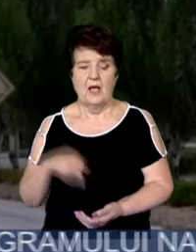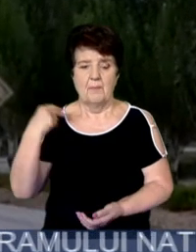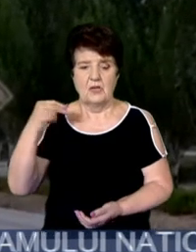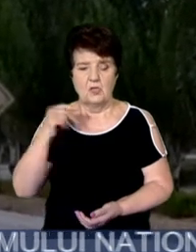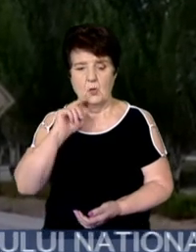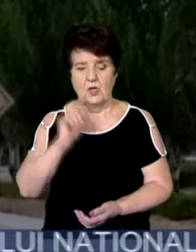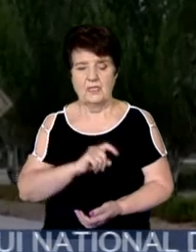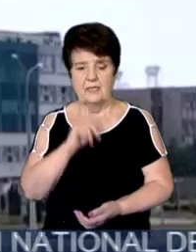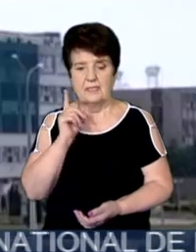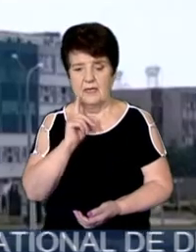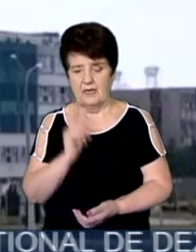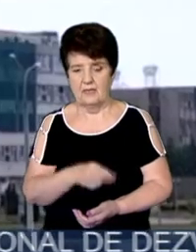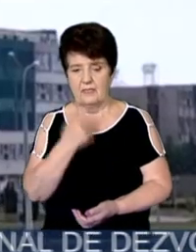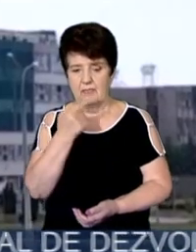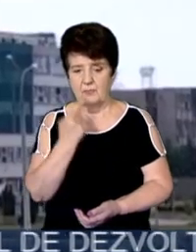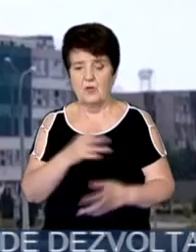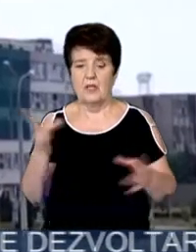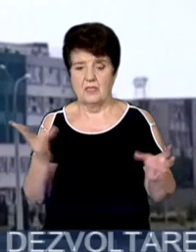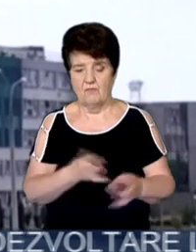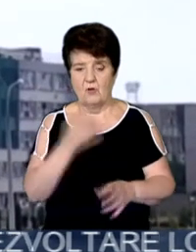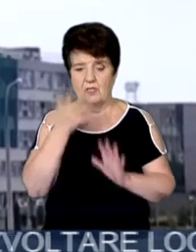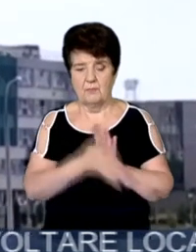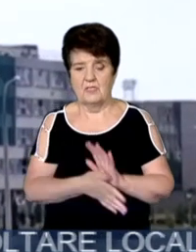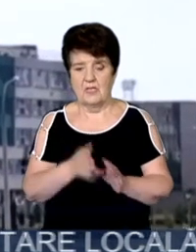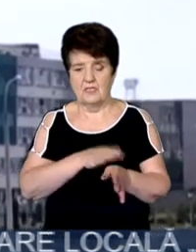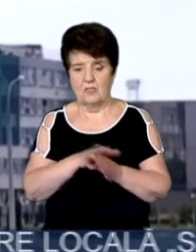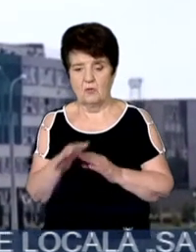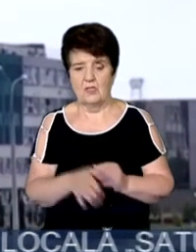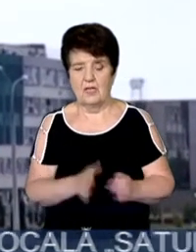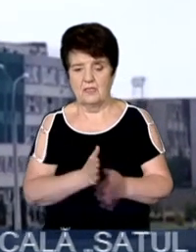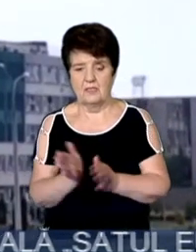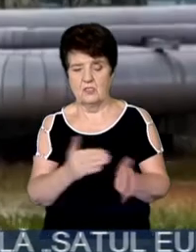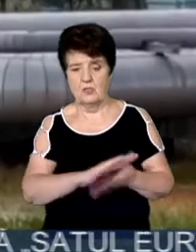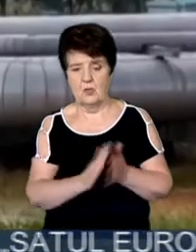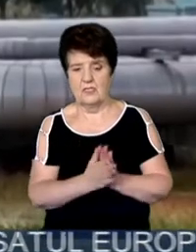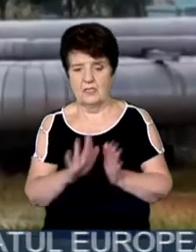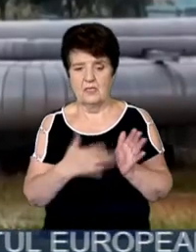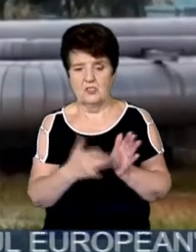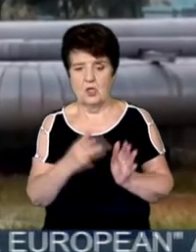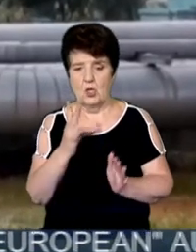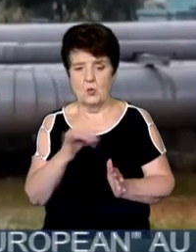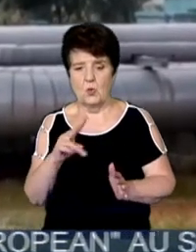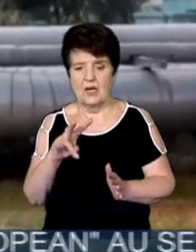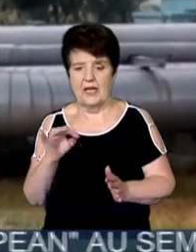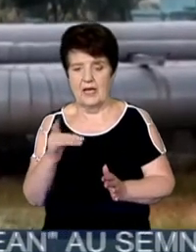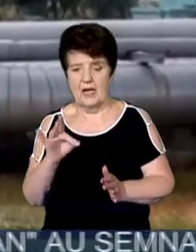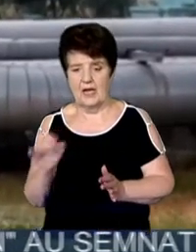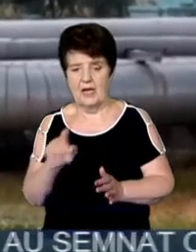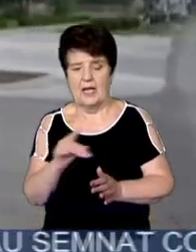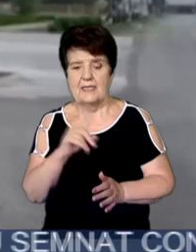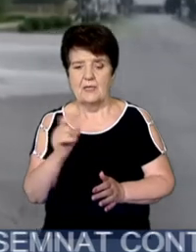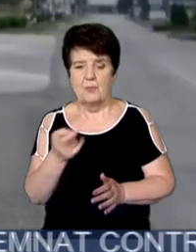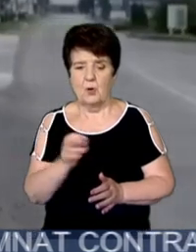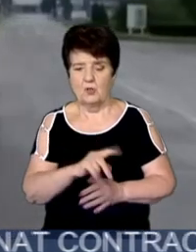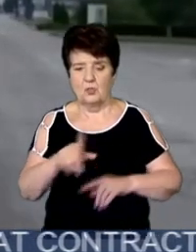Președintele ucrainean Zelenski afirmă că e nevoie de transparență totală pentru a gestiona situația de la centrala nucleară de la Zaporojie. El a chemat